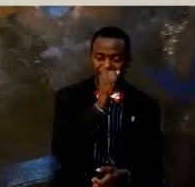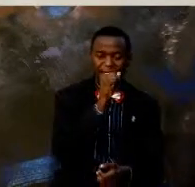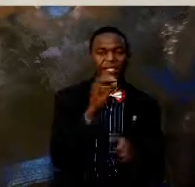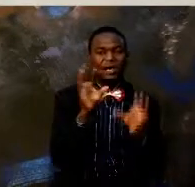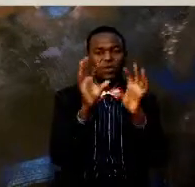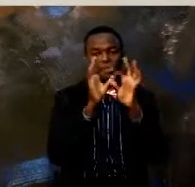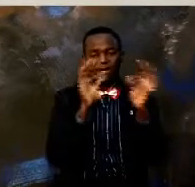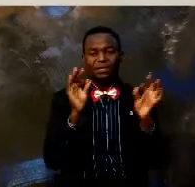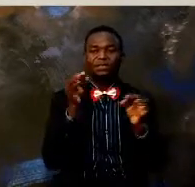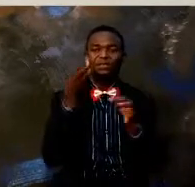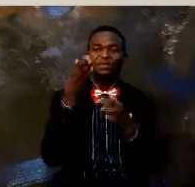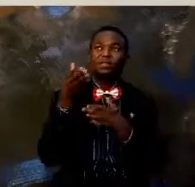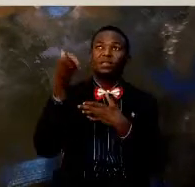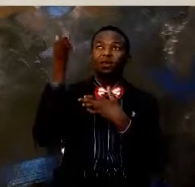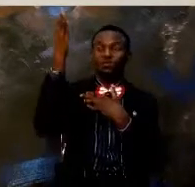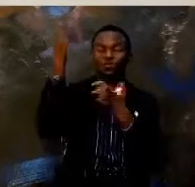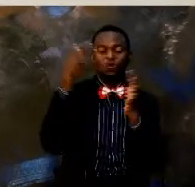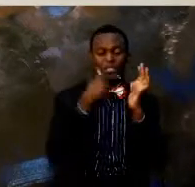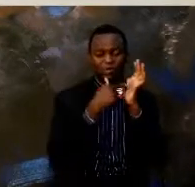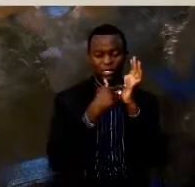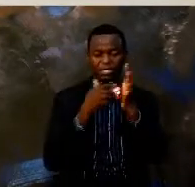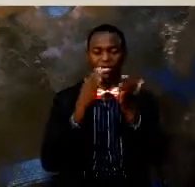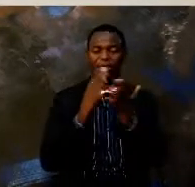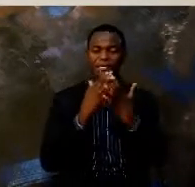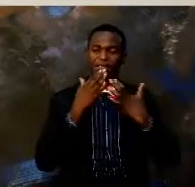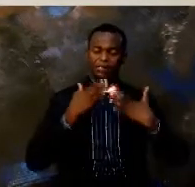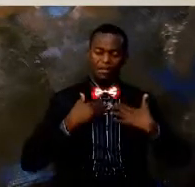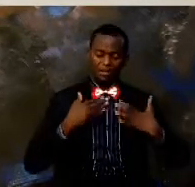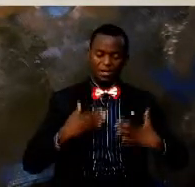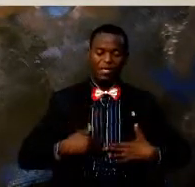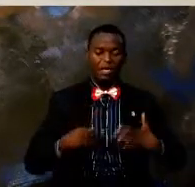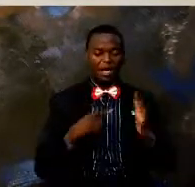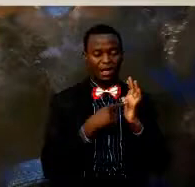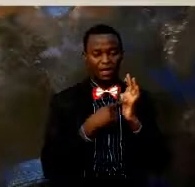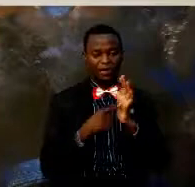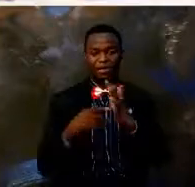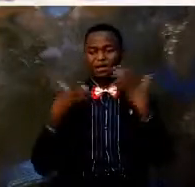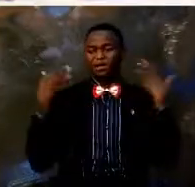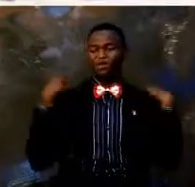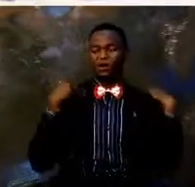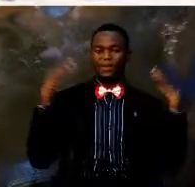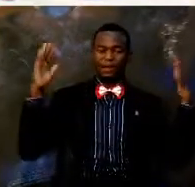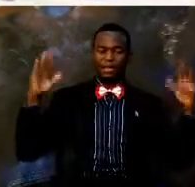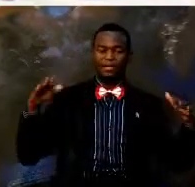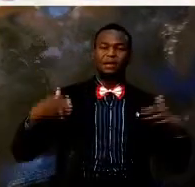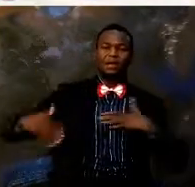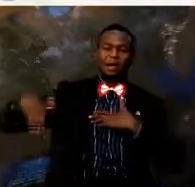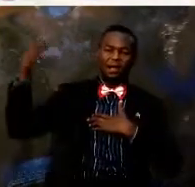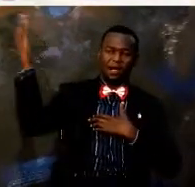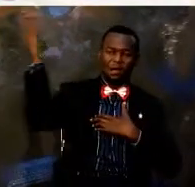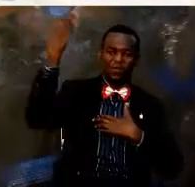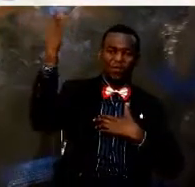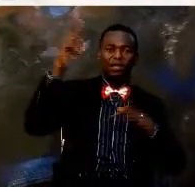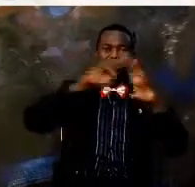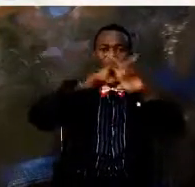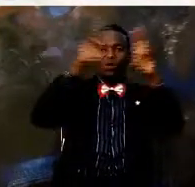nikuu. Mungu alidhihirishwa katika mwili, akaonekana kwa malaika, akahubiriwa kwa